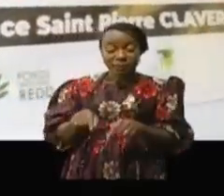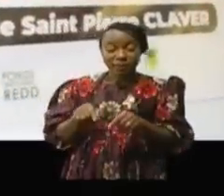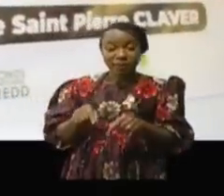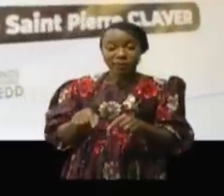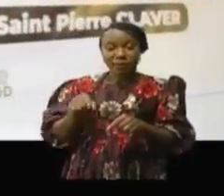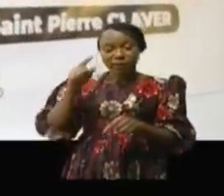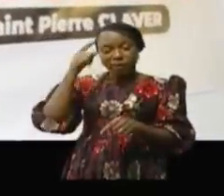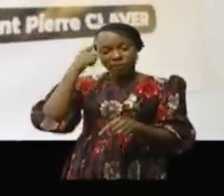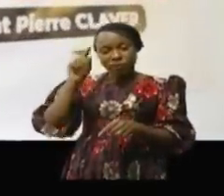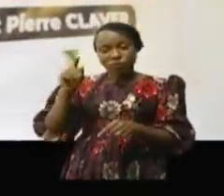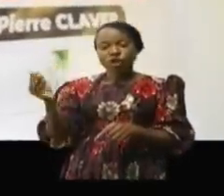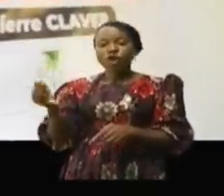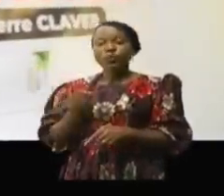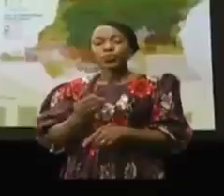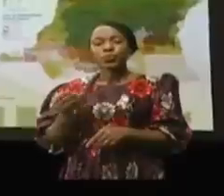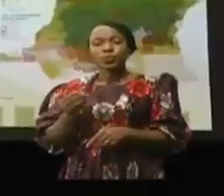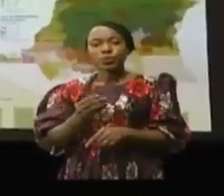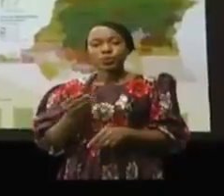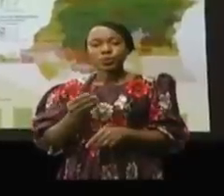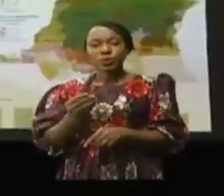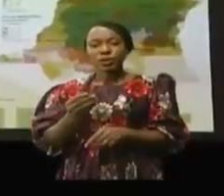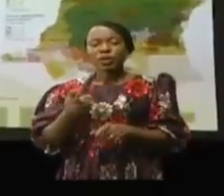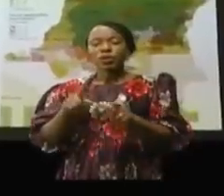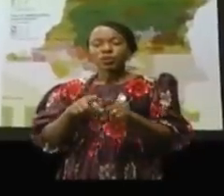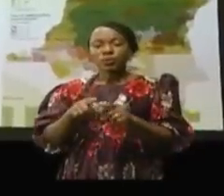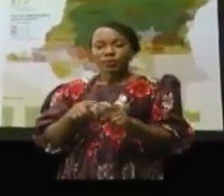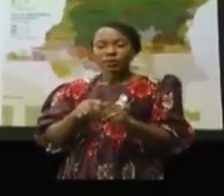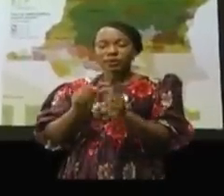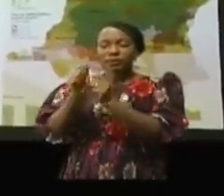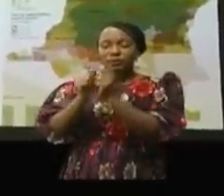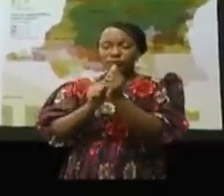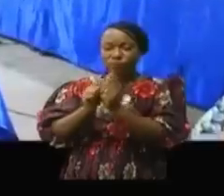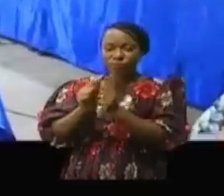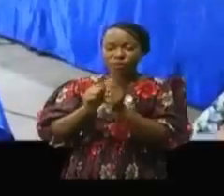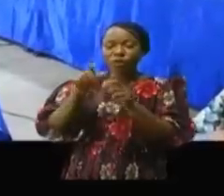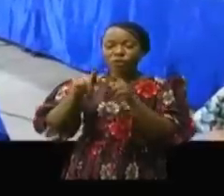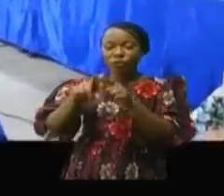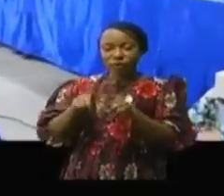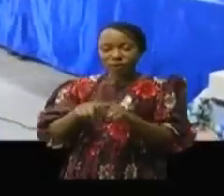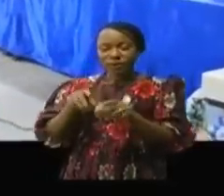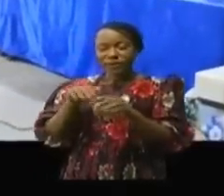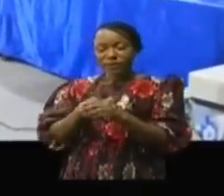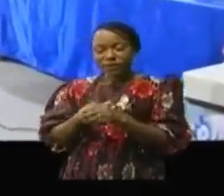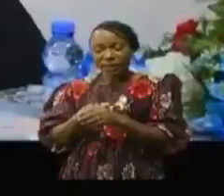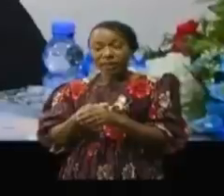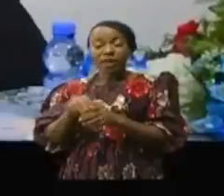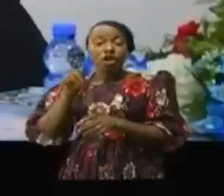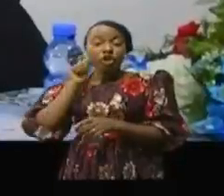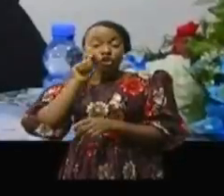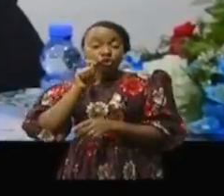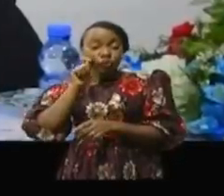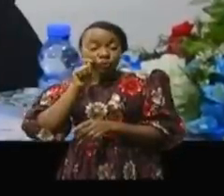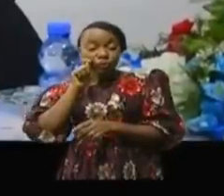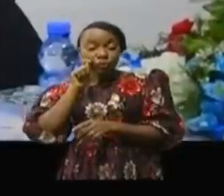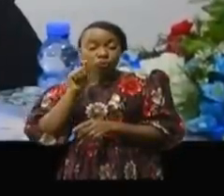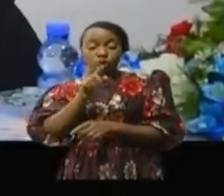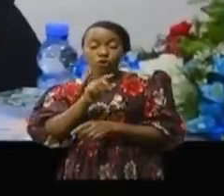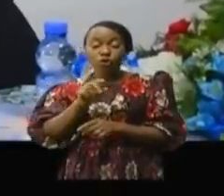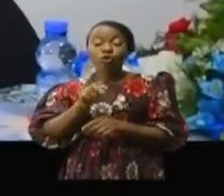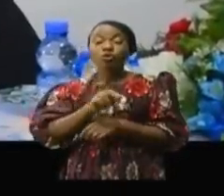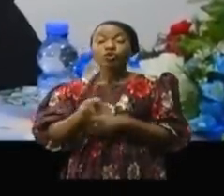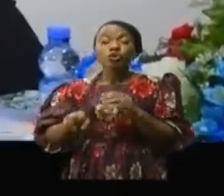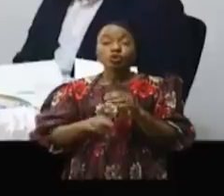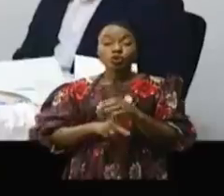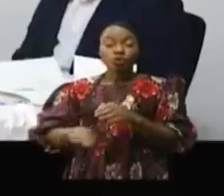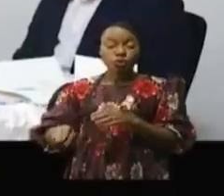les Kwilu, la zone savanicole, et la Tshopo, la zone forestière. Occasion pour Martin Lukaya de définir la vision